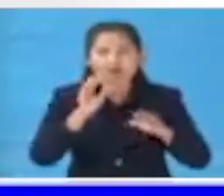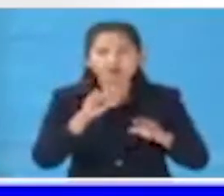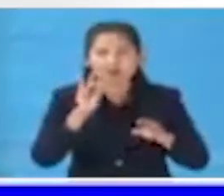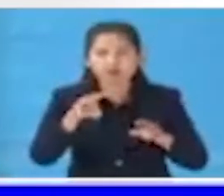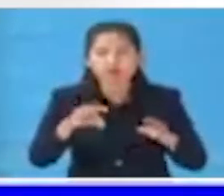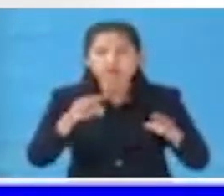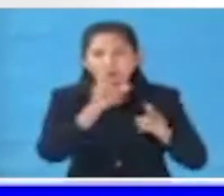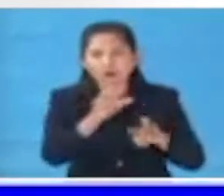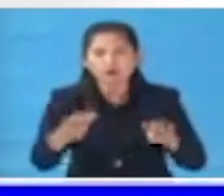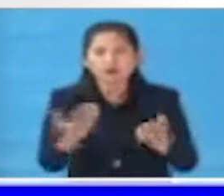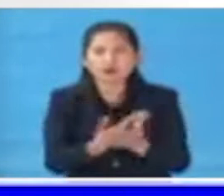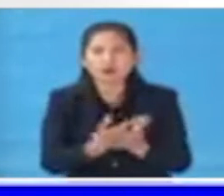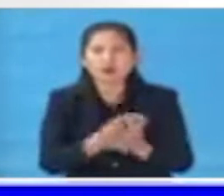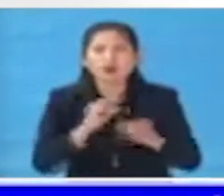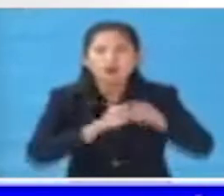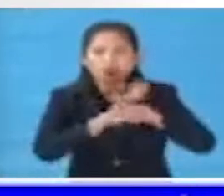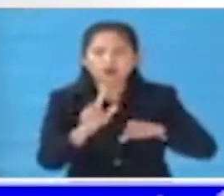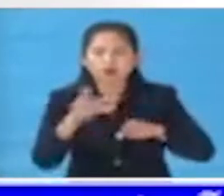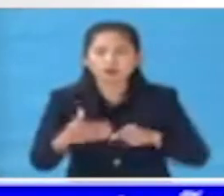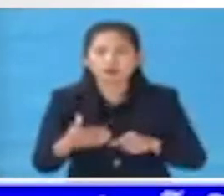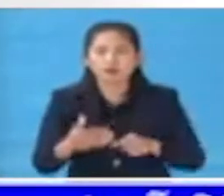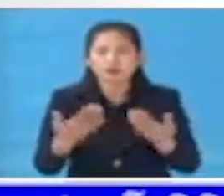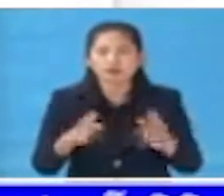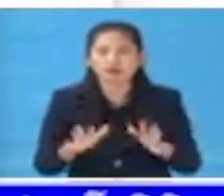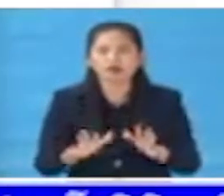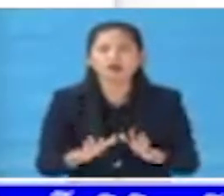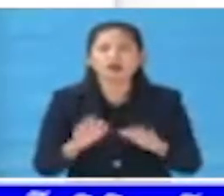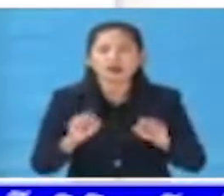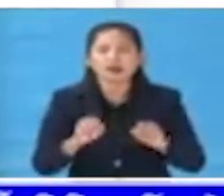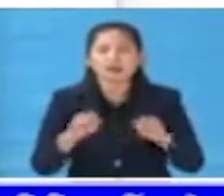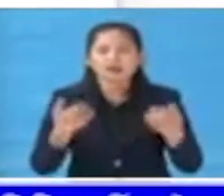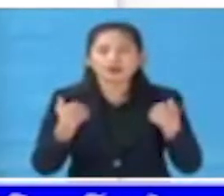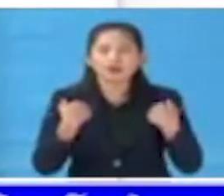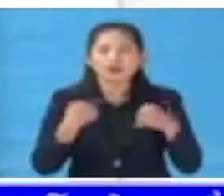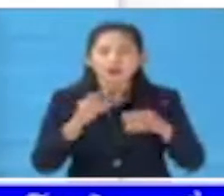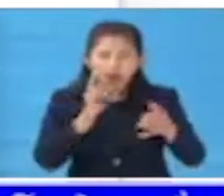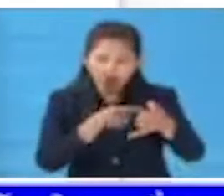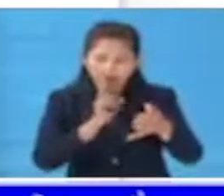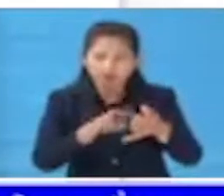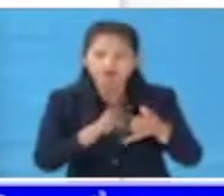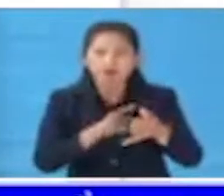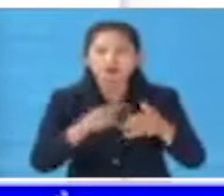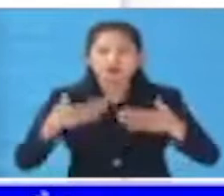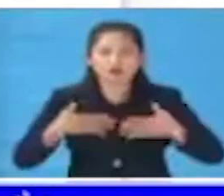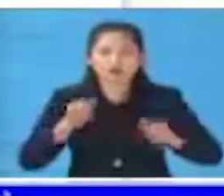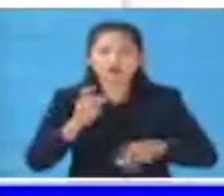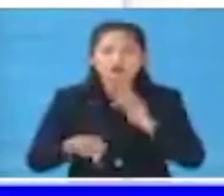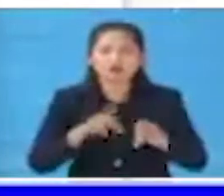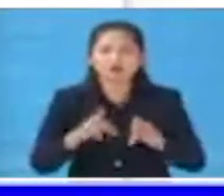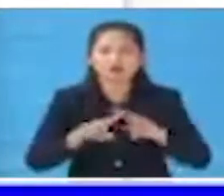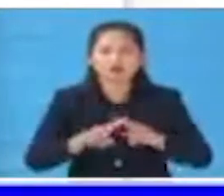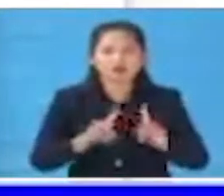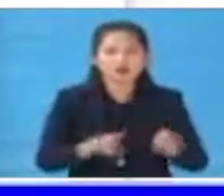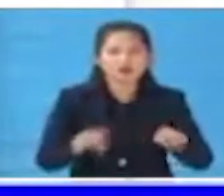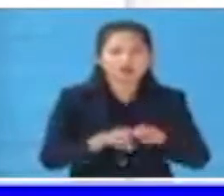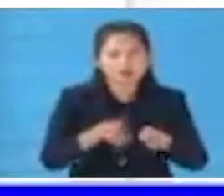មកមនុស្សថ្មីថ្មីជាច្រើនដូចជា COVID-19 ជាដើមហើយក៏អាចបណ្តាលឲ្យមានការគំរាមកំហែងសុខភាពសាធារណៈផ្សេ